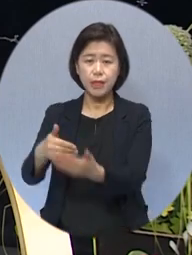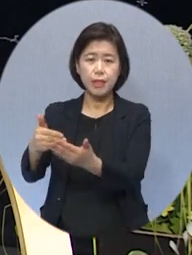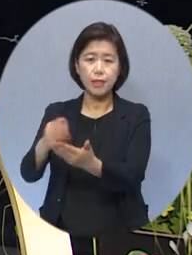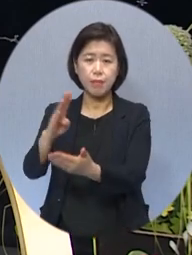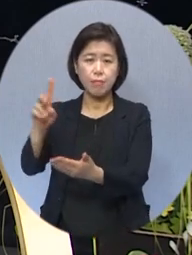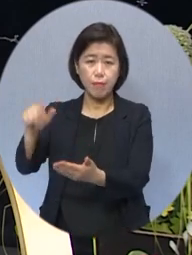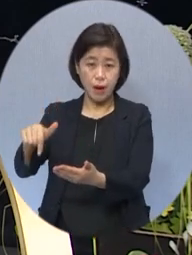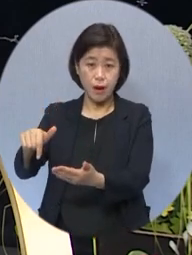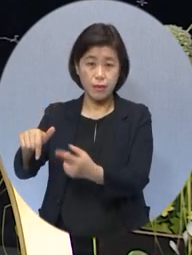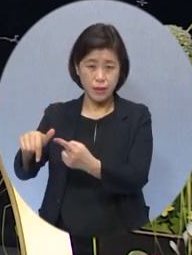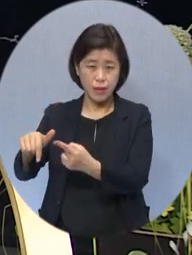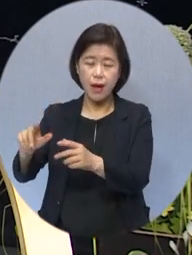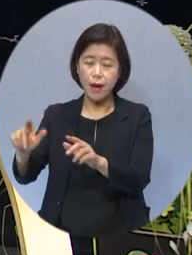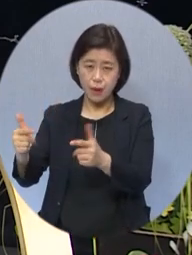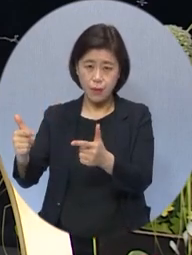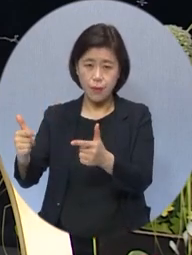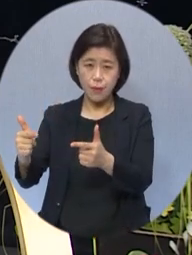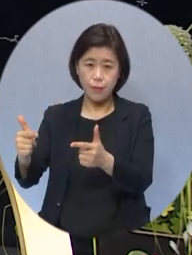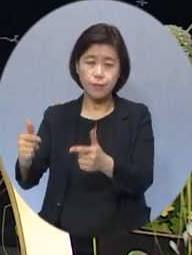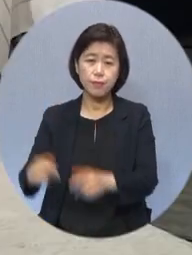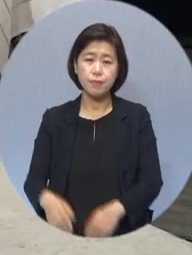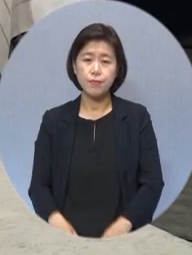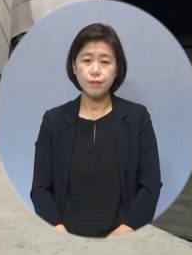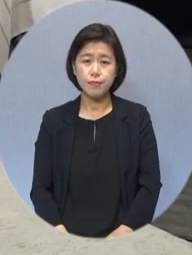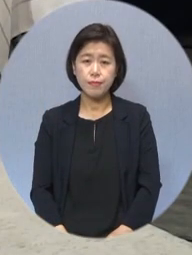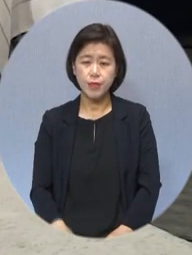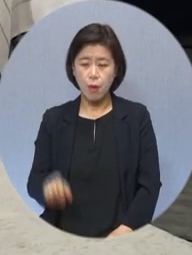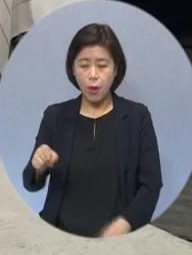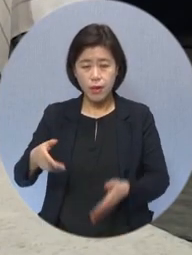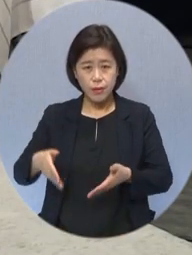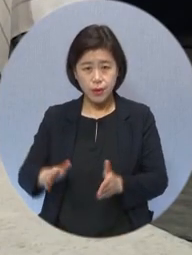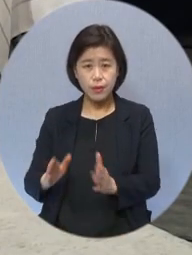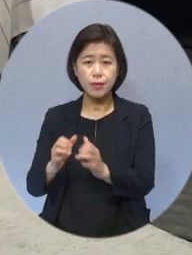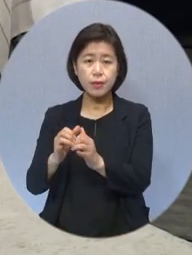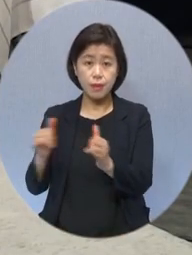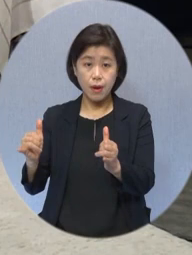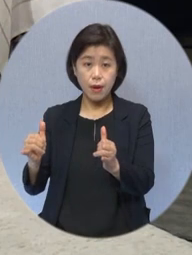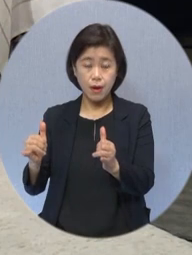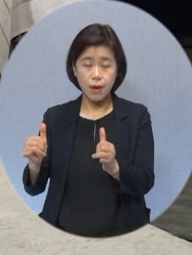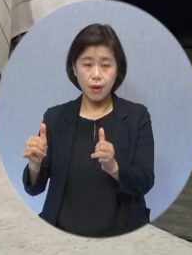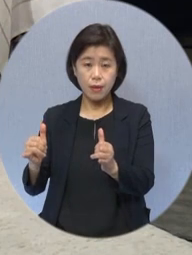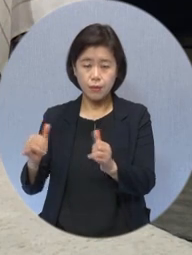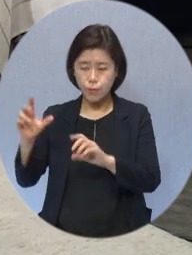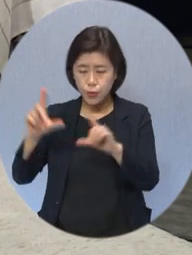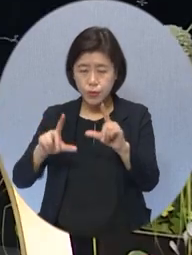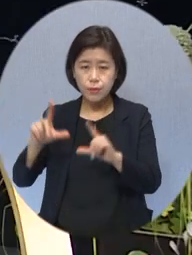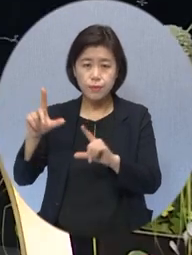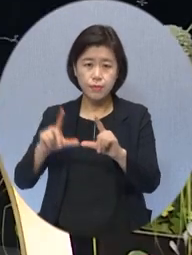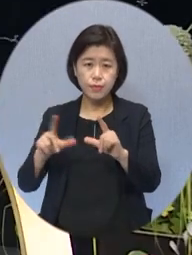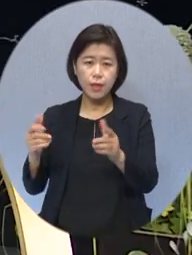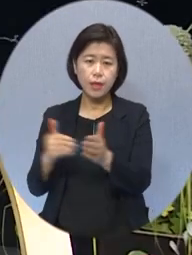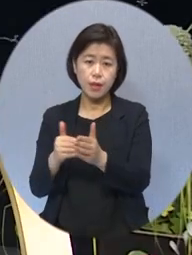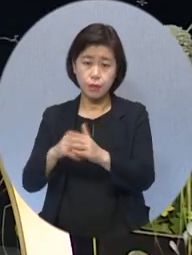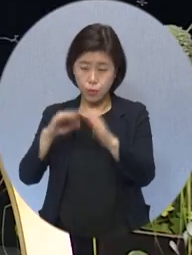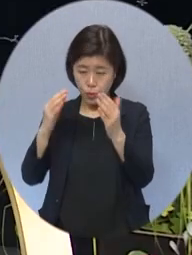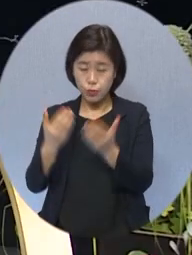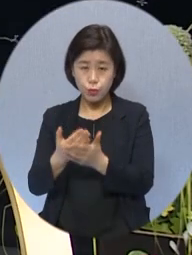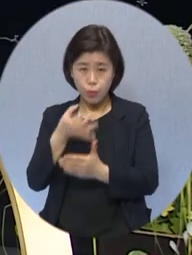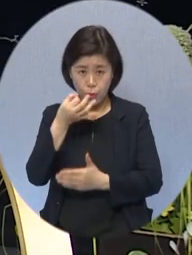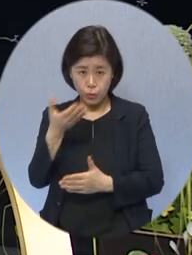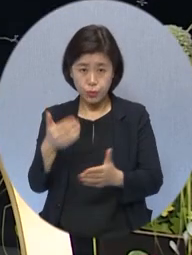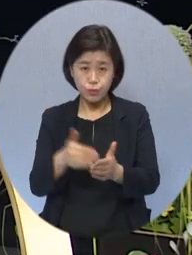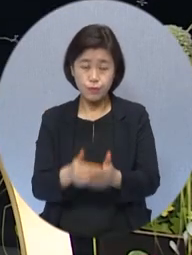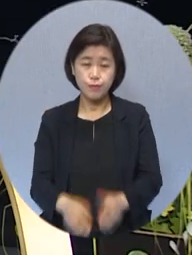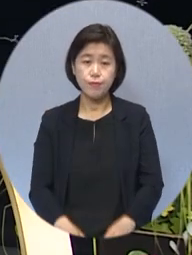박수근이 태어나는 장면까지 보여줍니다. 이로써 시인은 박수근의 그림에서 시각예술로는 보이지 않는